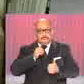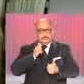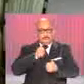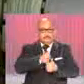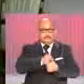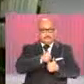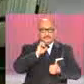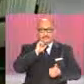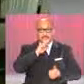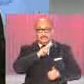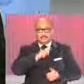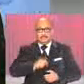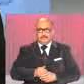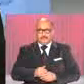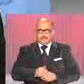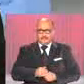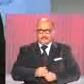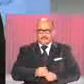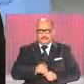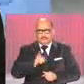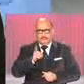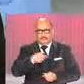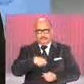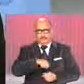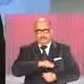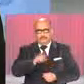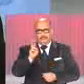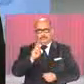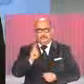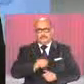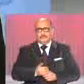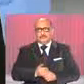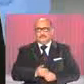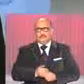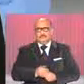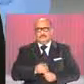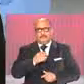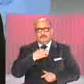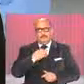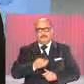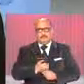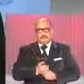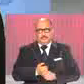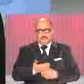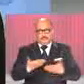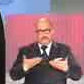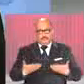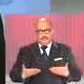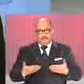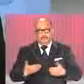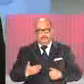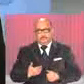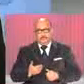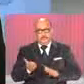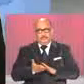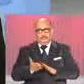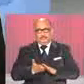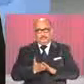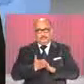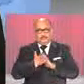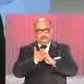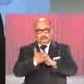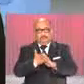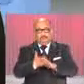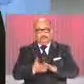التي تتعلق بجرائم الحرب التي ارتكبتها إسرائيل في حق الفلسطينيين، مؤكدا أن اللجوء إلى محكمة الجنايات الدولية